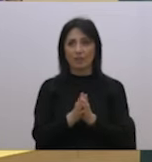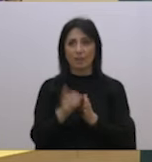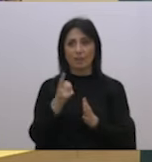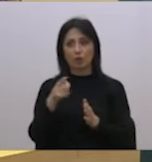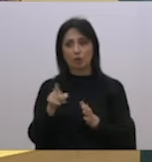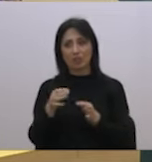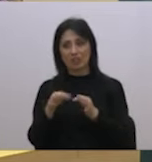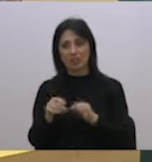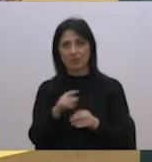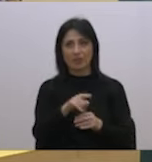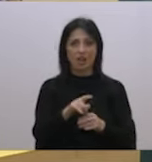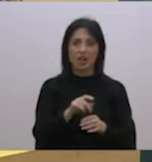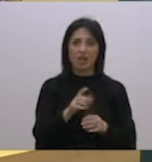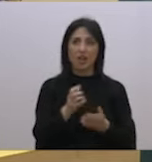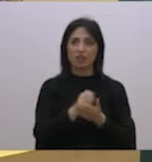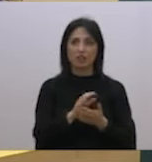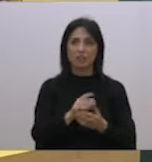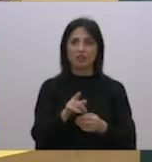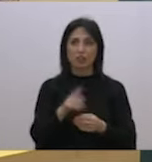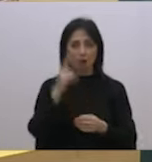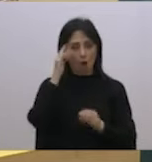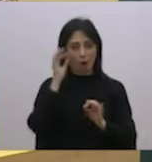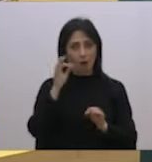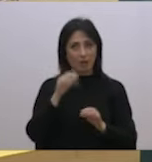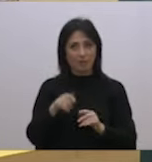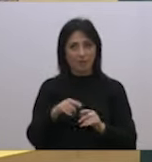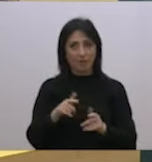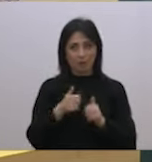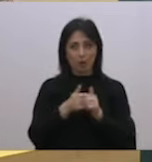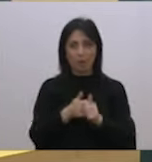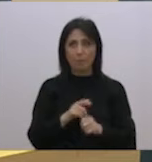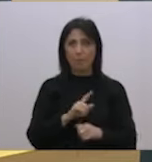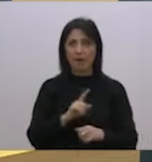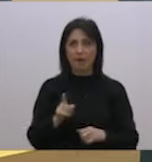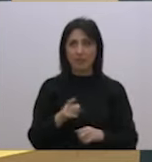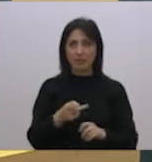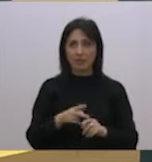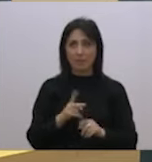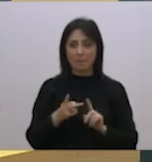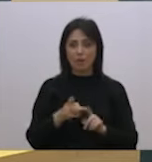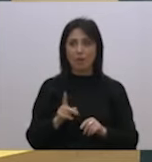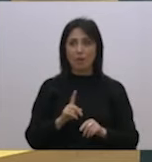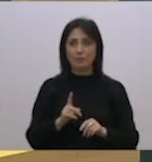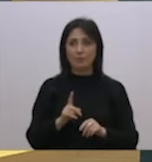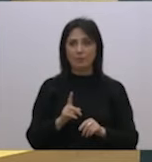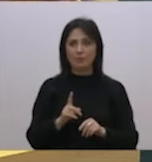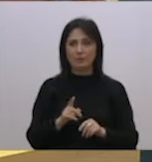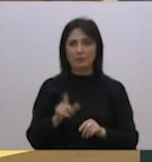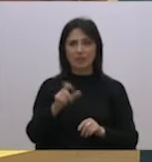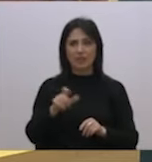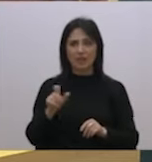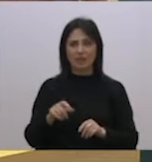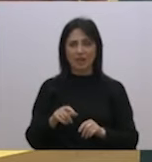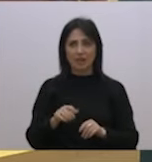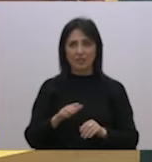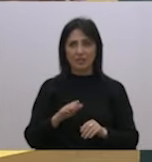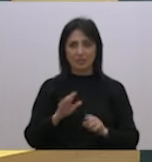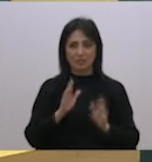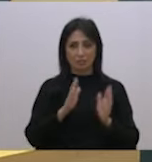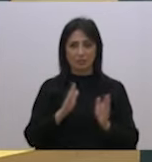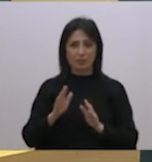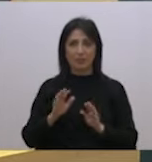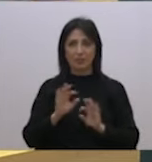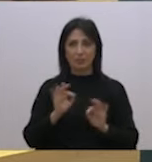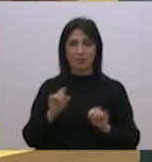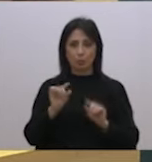ესაა დასაშვები და ის არის შოება, ძმე ლოგიკაა და მაგაში მოკვები, მაგრამ არის მეორე რამე რა. ეს ხალხი წესიერად იქცევა, თორე